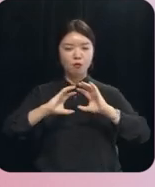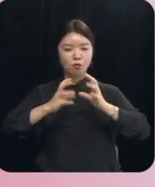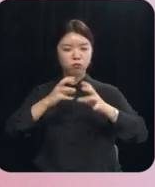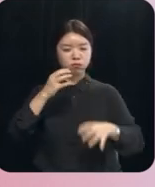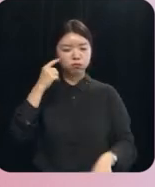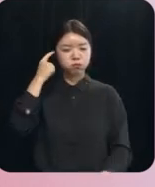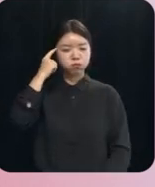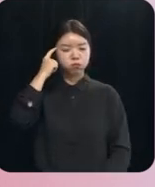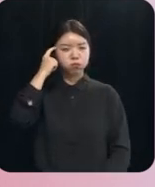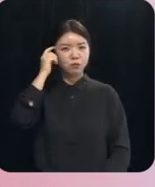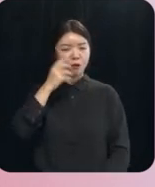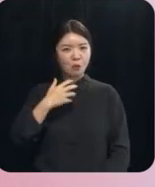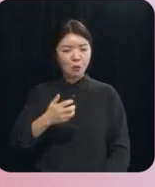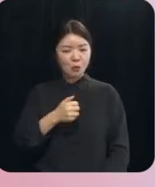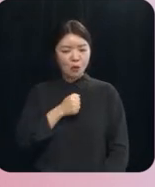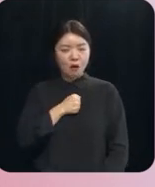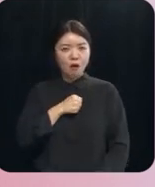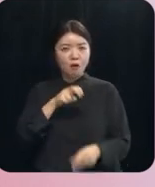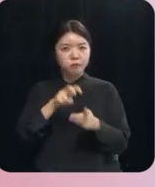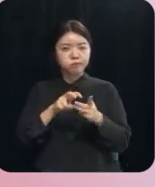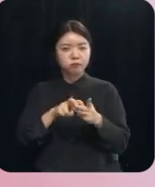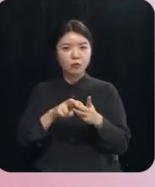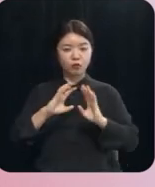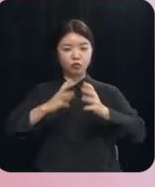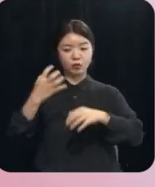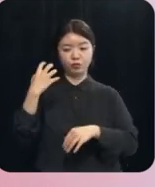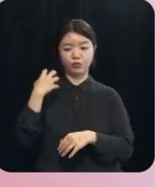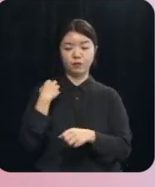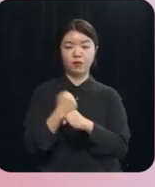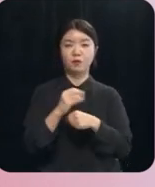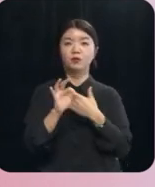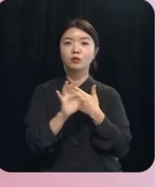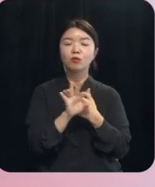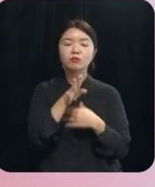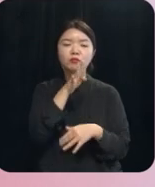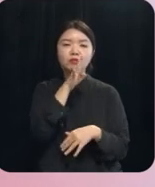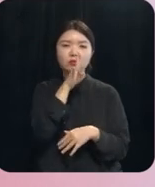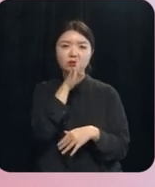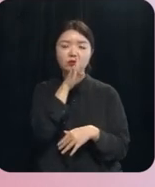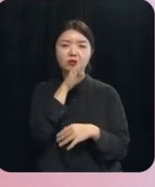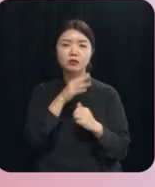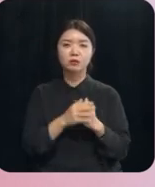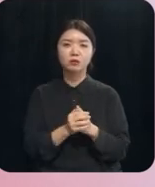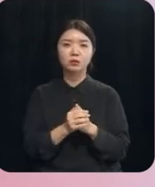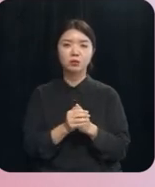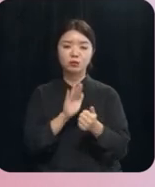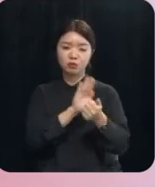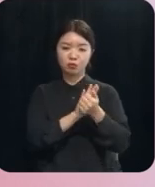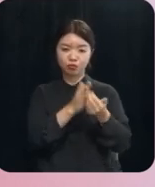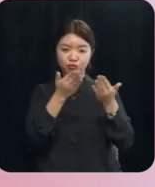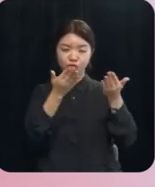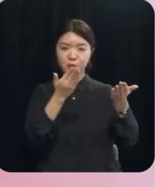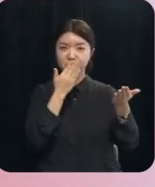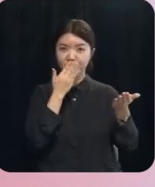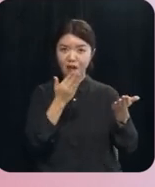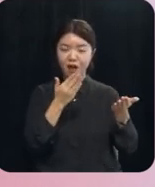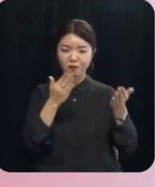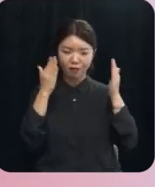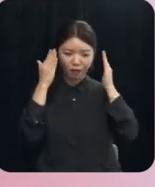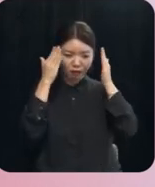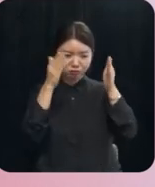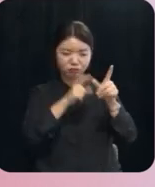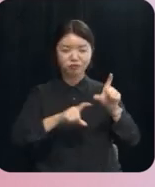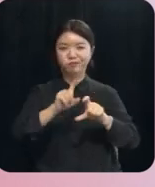경우에도 국가에서 부담을 한다게 한다거나고 하면서 실질적으로 지원이 될 수 있는 그런 방향이